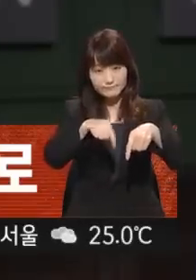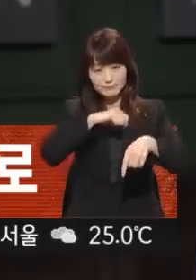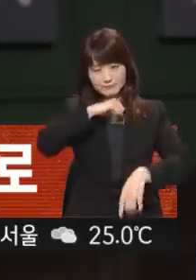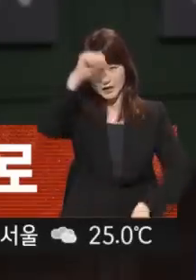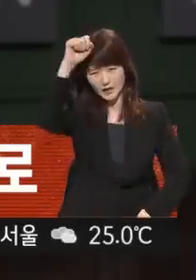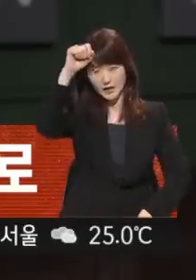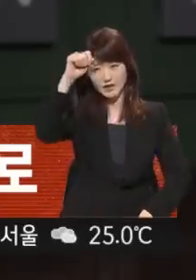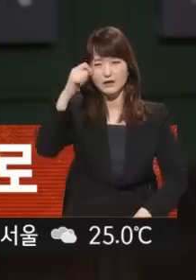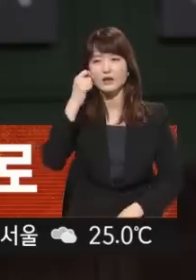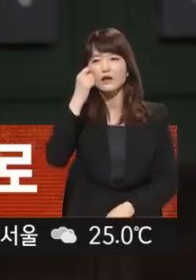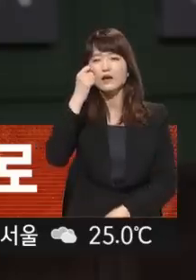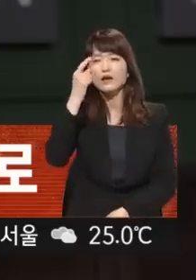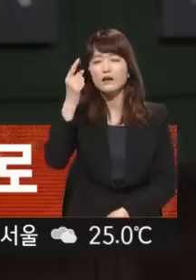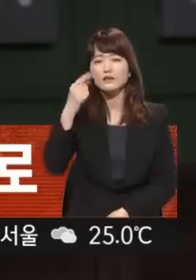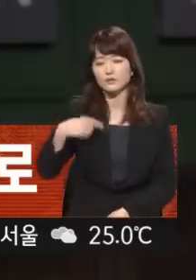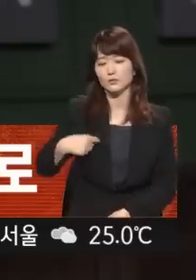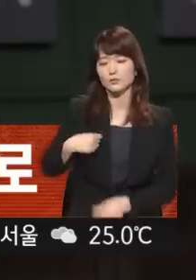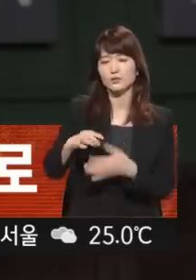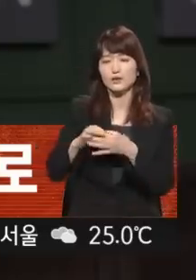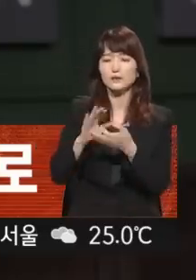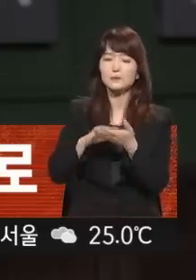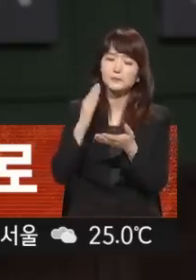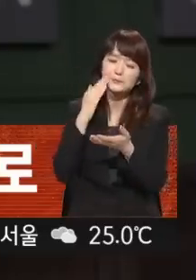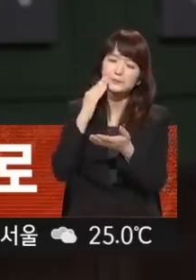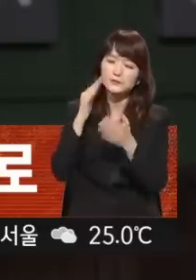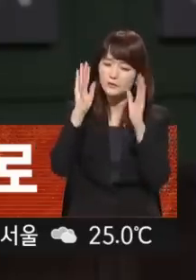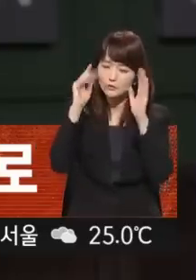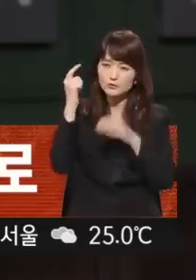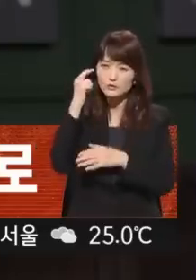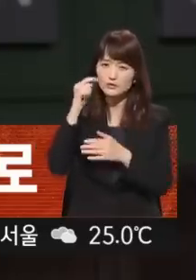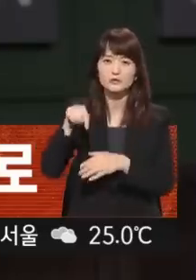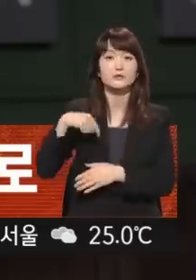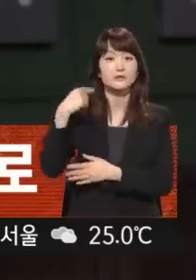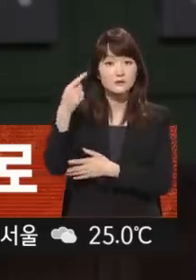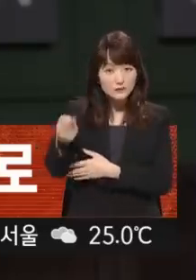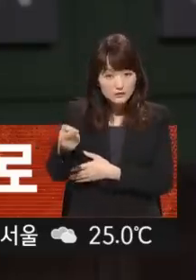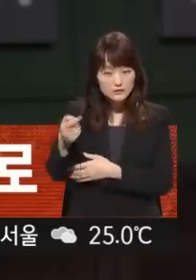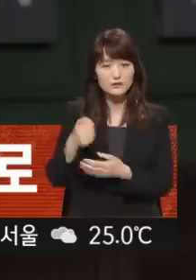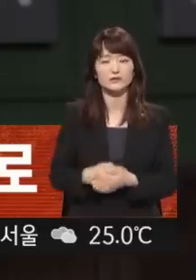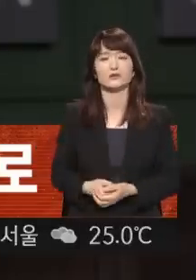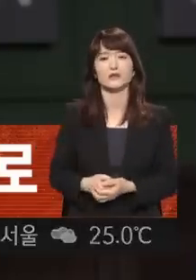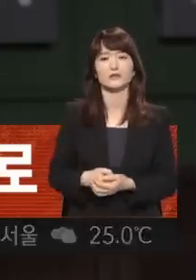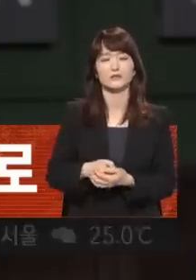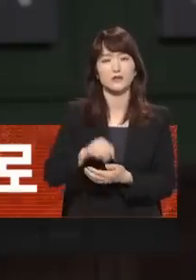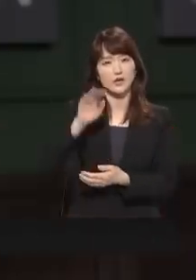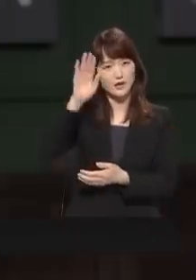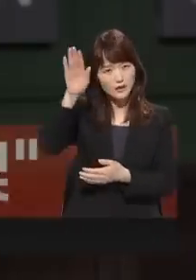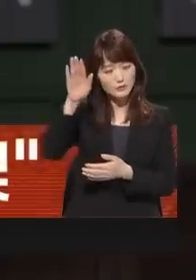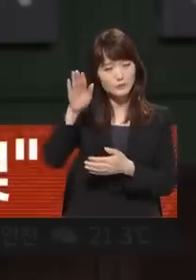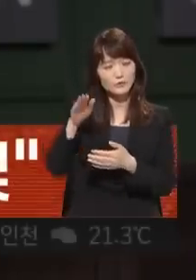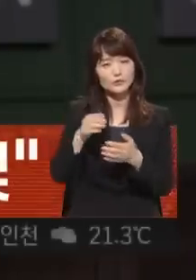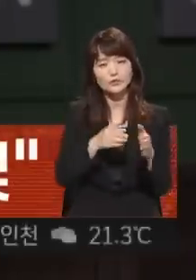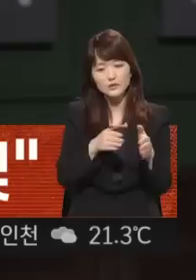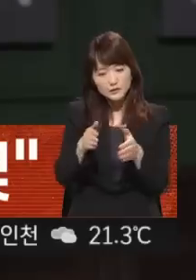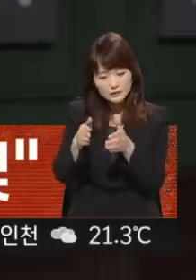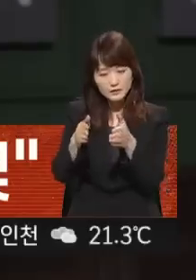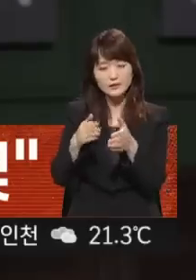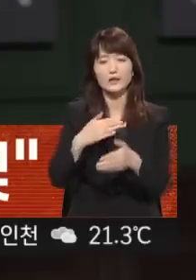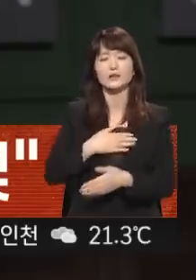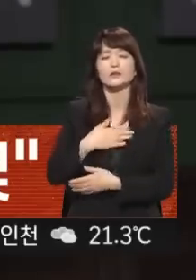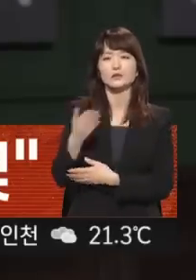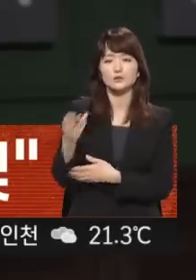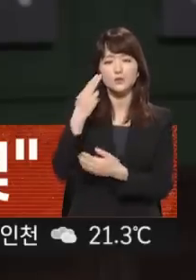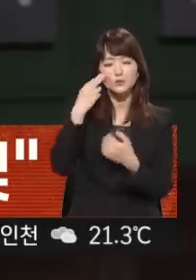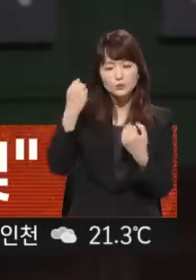합격해서 한 달 동안 패션 관련된 수업을 들었는데 그 이후에는 진로 고민을 상담해 주겠다 춤과 노래를 가르쳐 주겠다 라면서 계속해서 이제